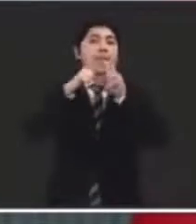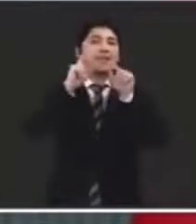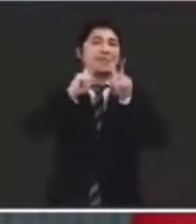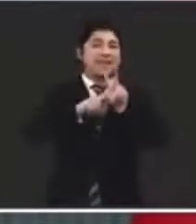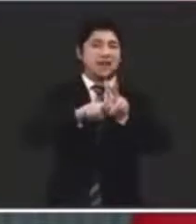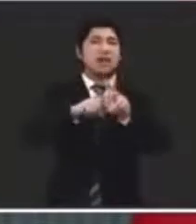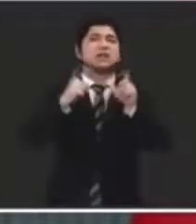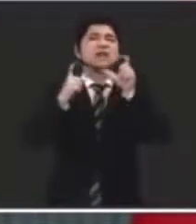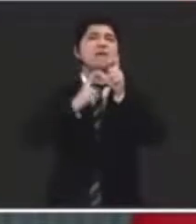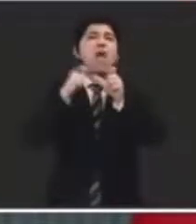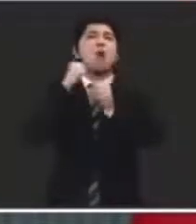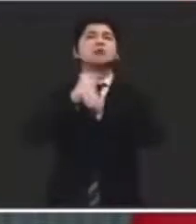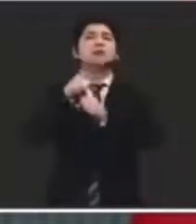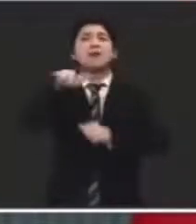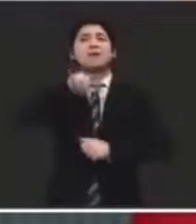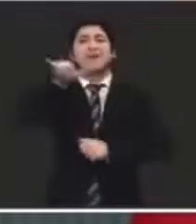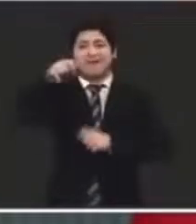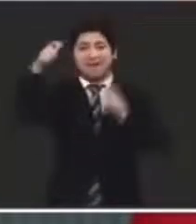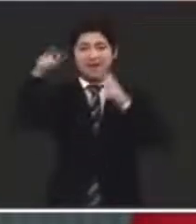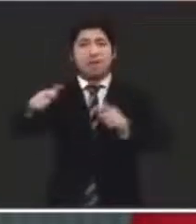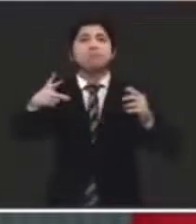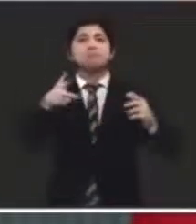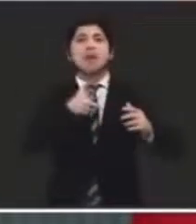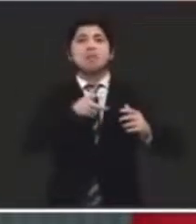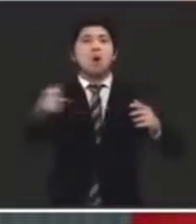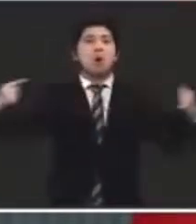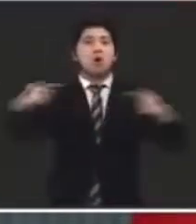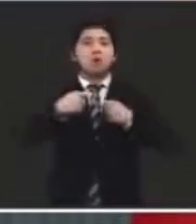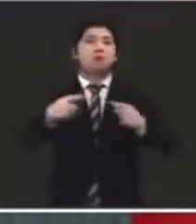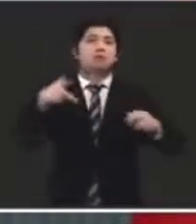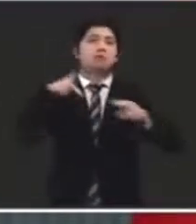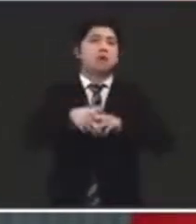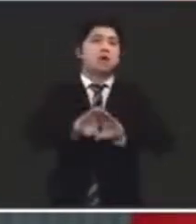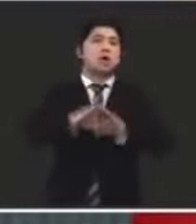Sabiha Gökçen Metro hattıyla yapıyoruz